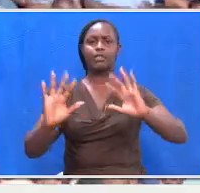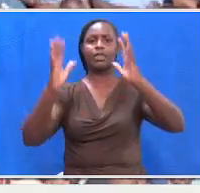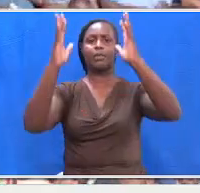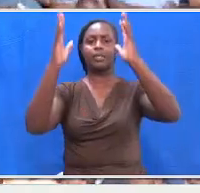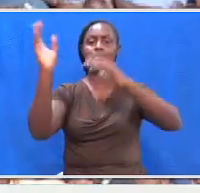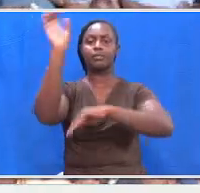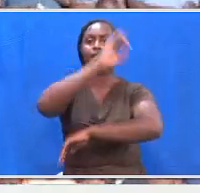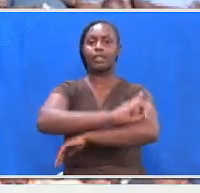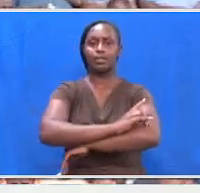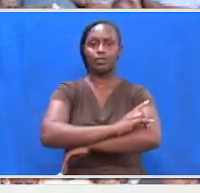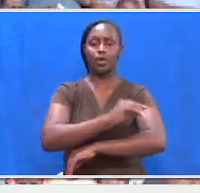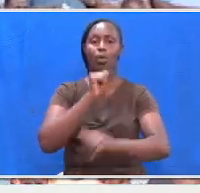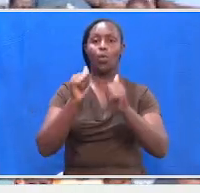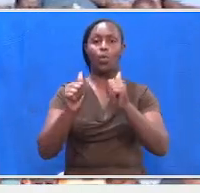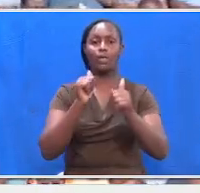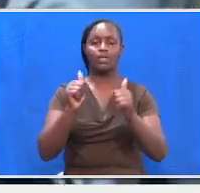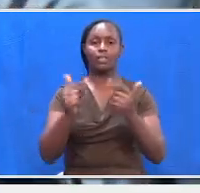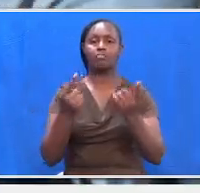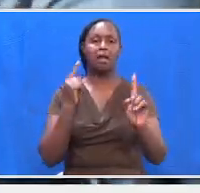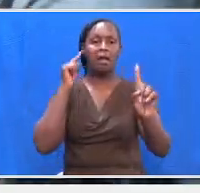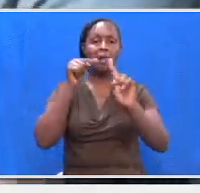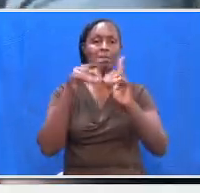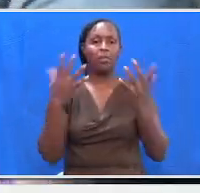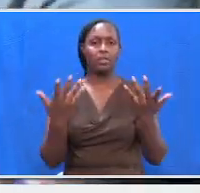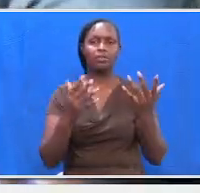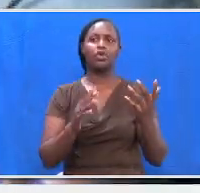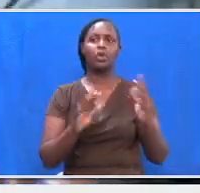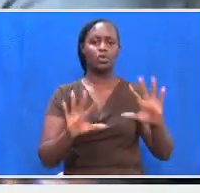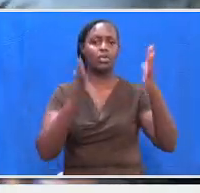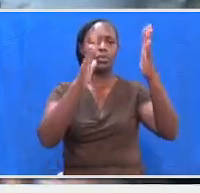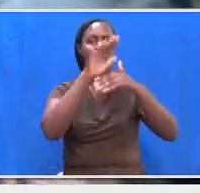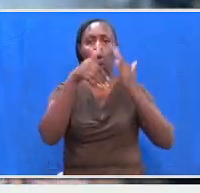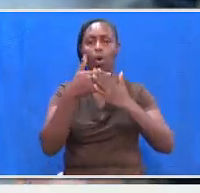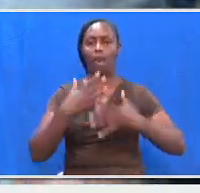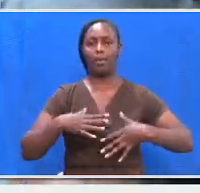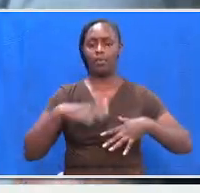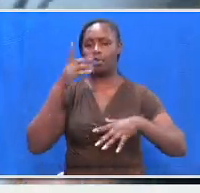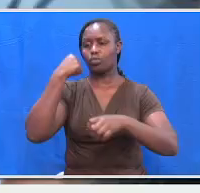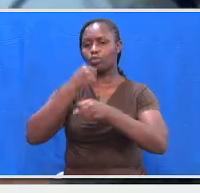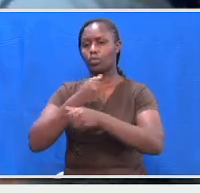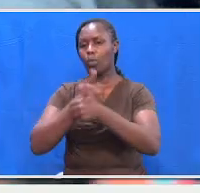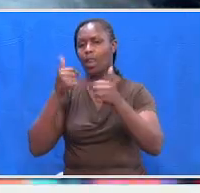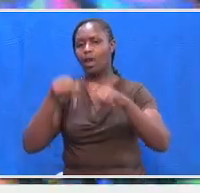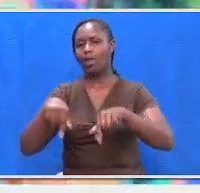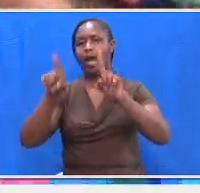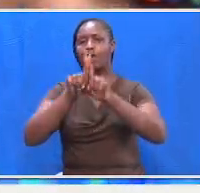Mashujaa inayolenga kuwaenzi mashujaa wa taifa hili wa zamani na wale wa sasa.